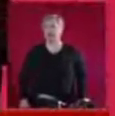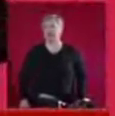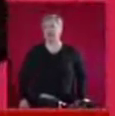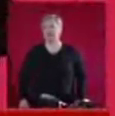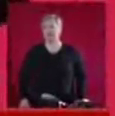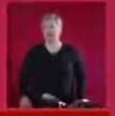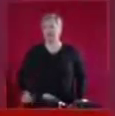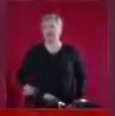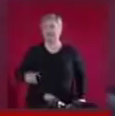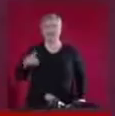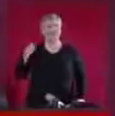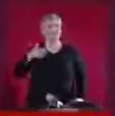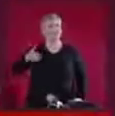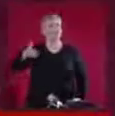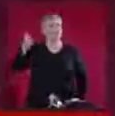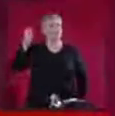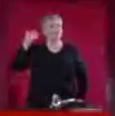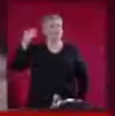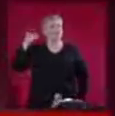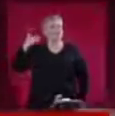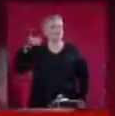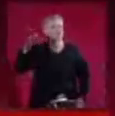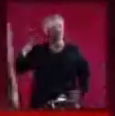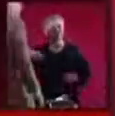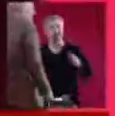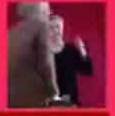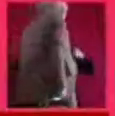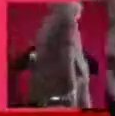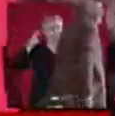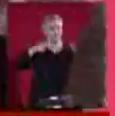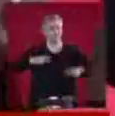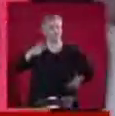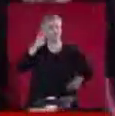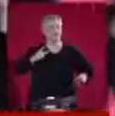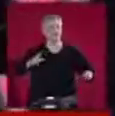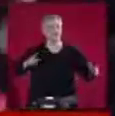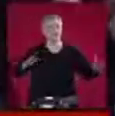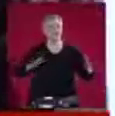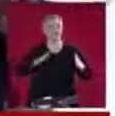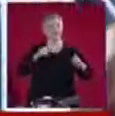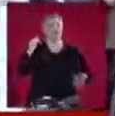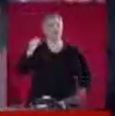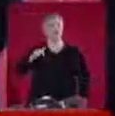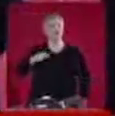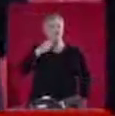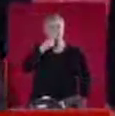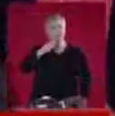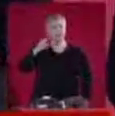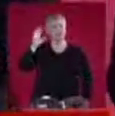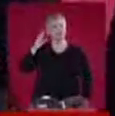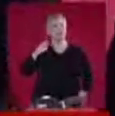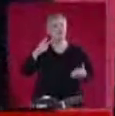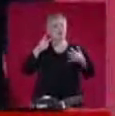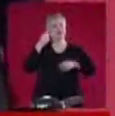όλους μας από τα μαχητικά του άρθρα από τον αντιδικτατορικό αγώνα μέχρι σήμερα υπέρμαχο της